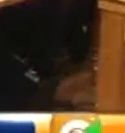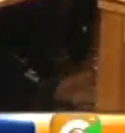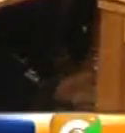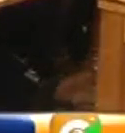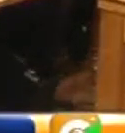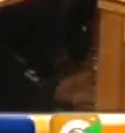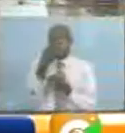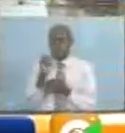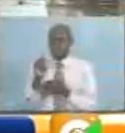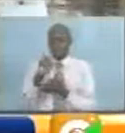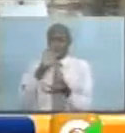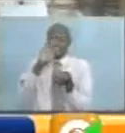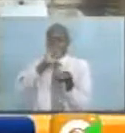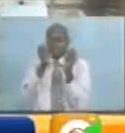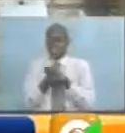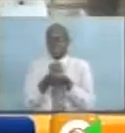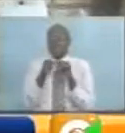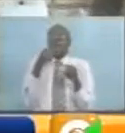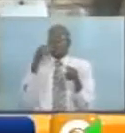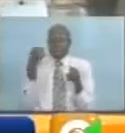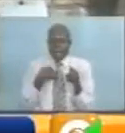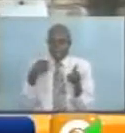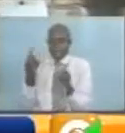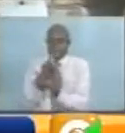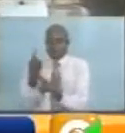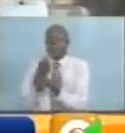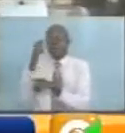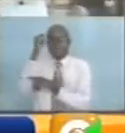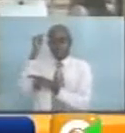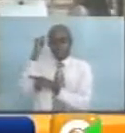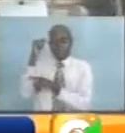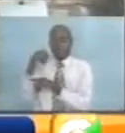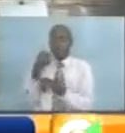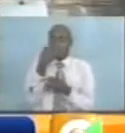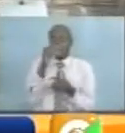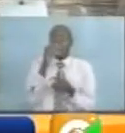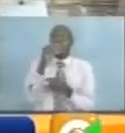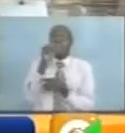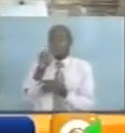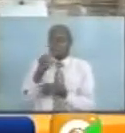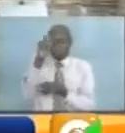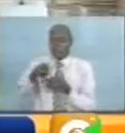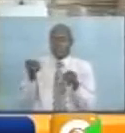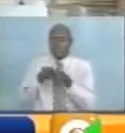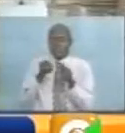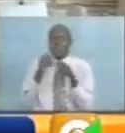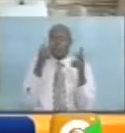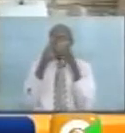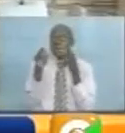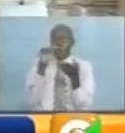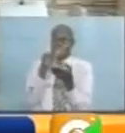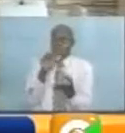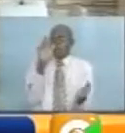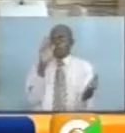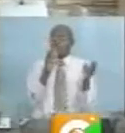kama mtihani mkubwa kwenye idara ya mahakama inayojivunia kufanyiwa marekebisho. Shisia Wasilwa,